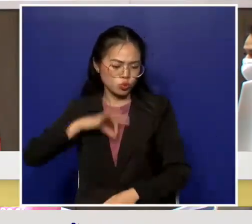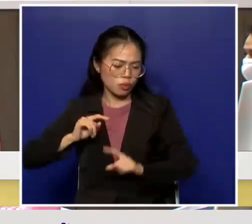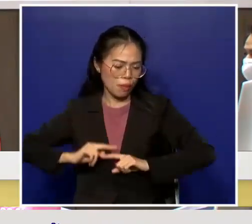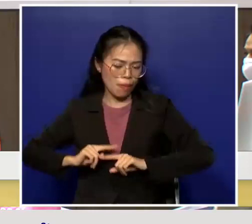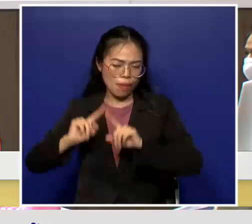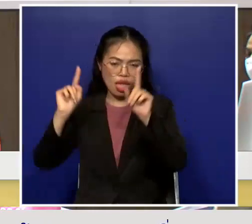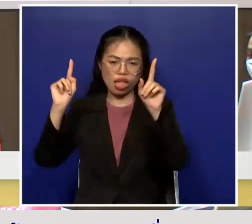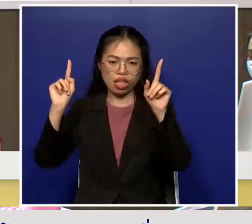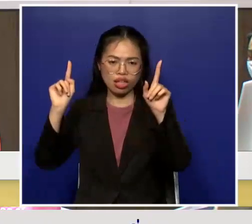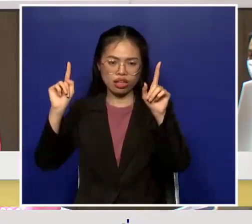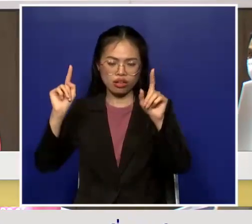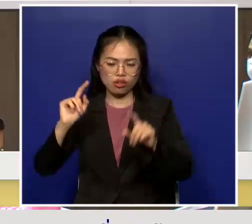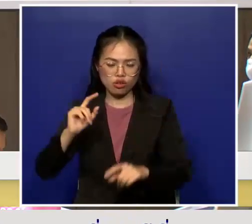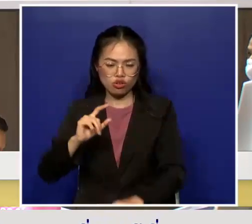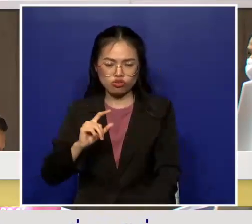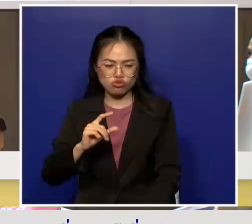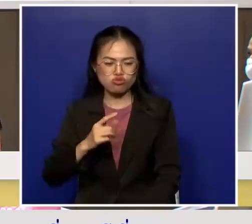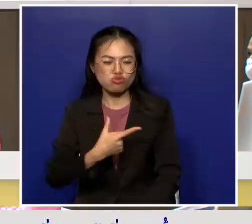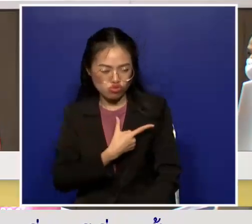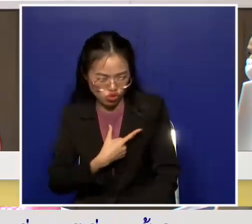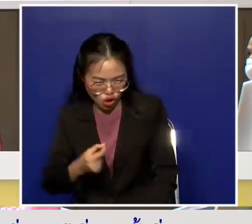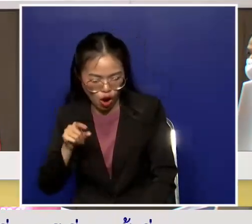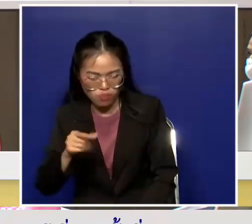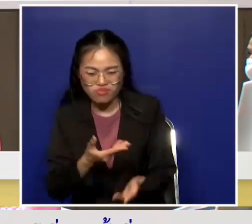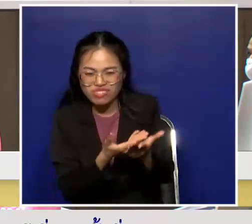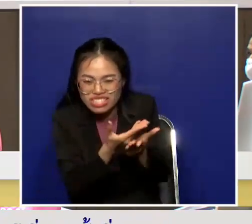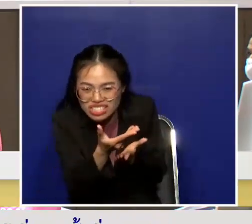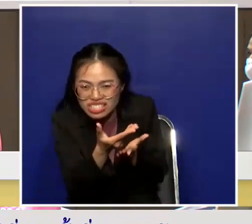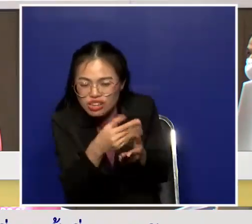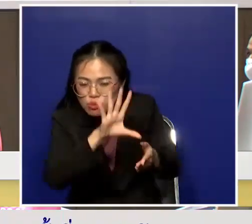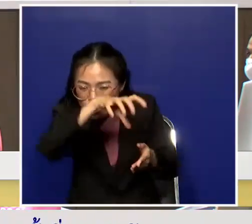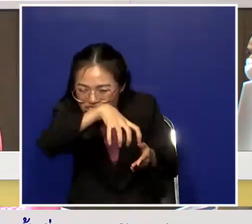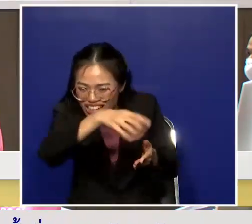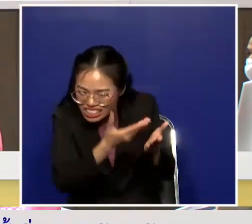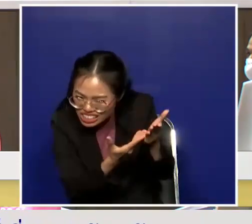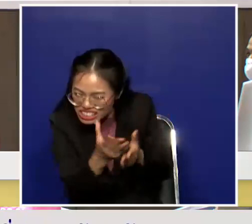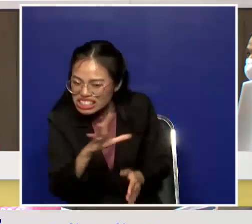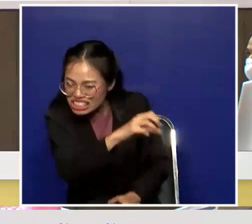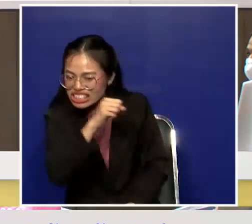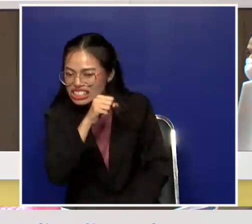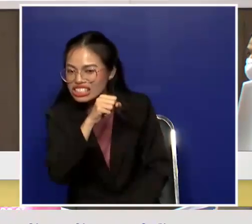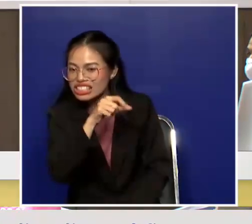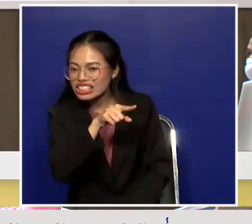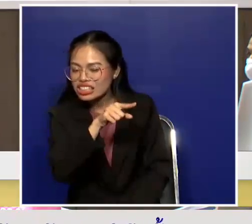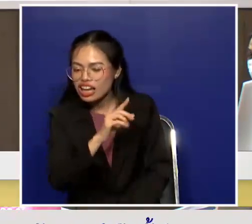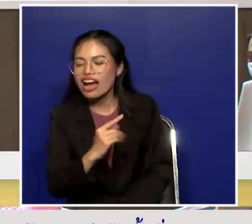เขาเป็นคนที่ชอบเทคโอเวอร์และใครที่ร่วมธุรกิจกับเขาหรือ